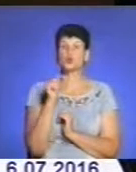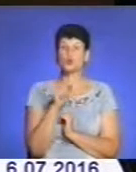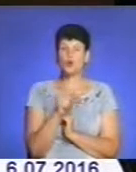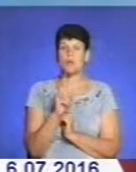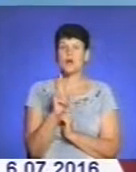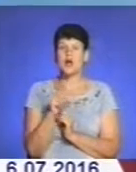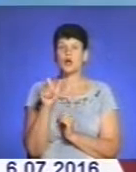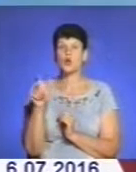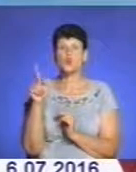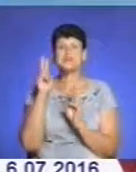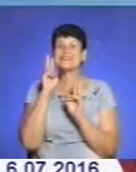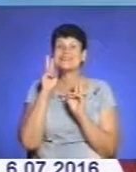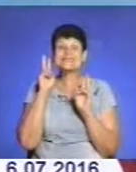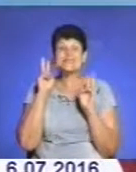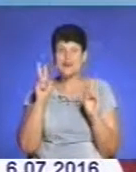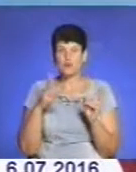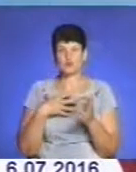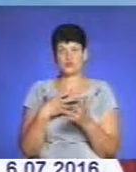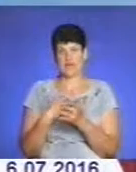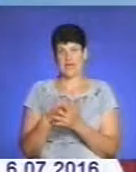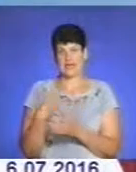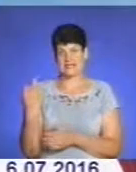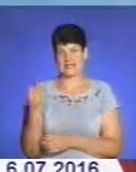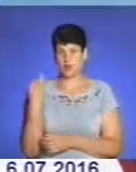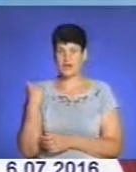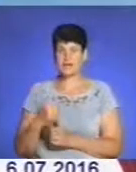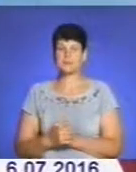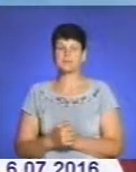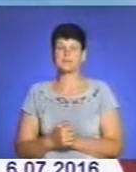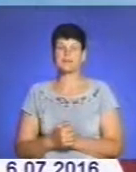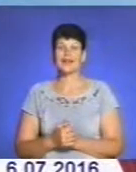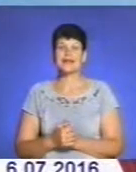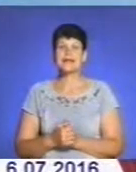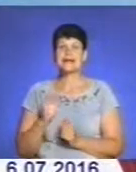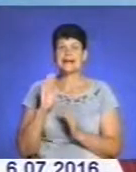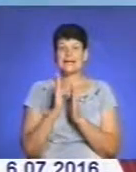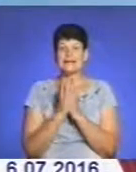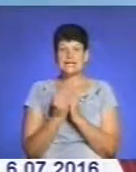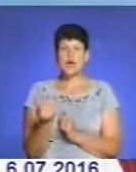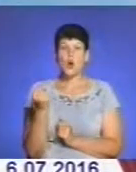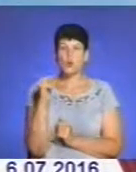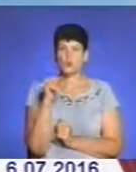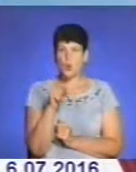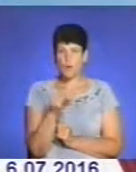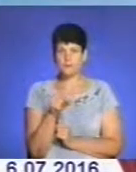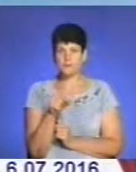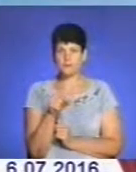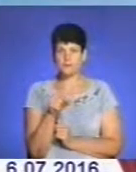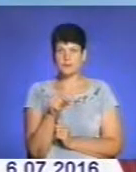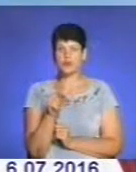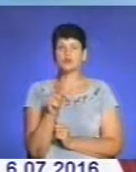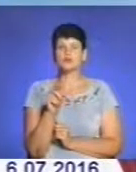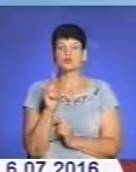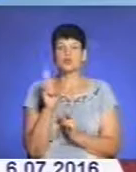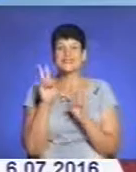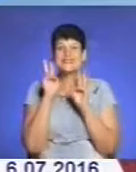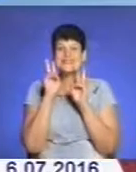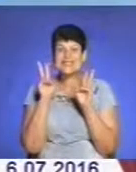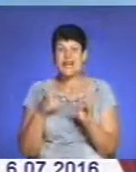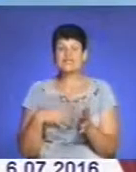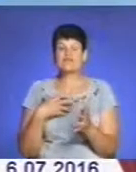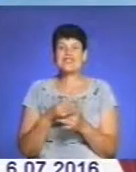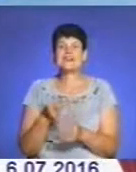люди не знают своей истории. Книга о том, что не зная своей реальной